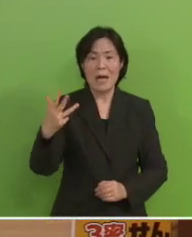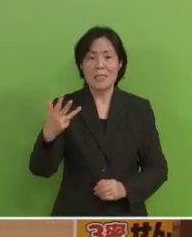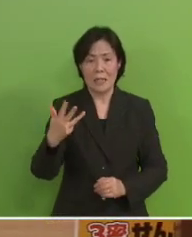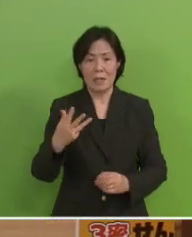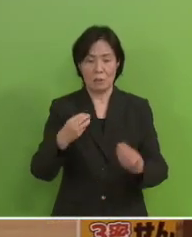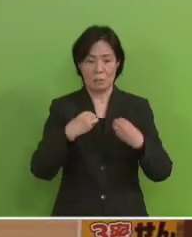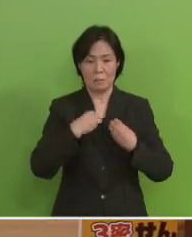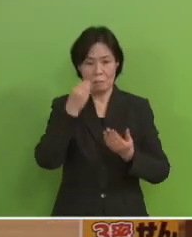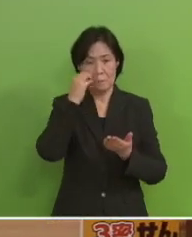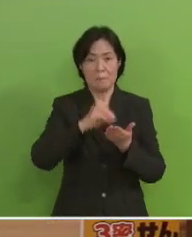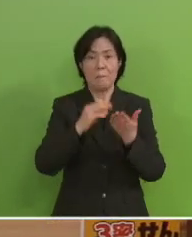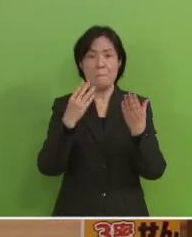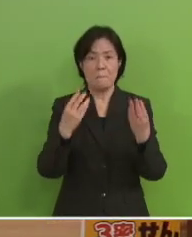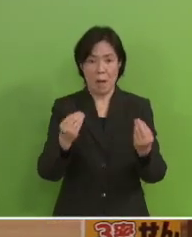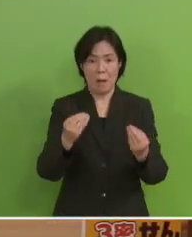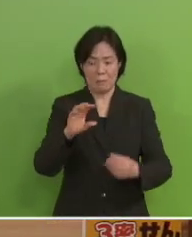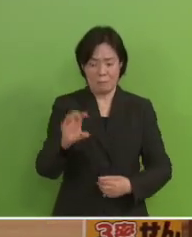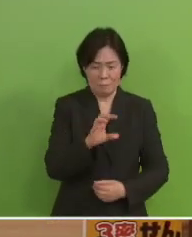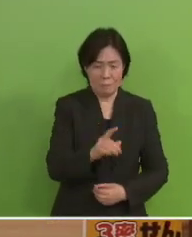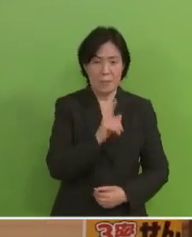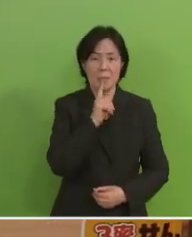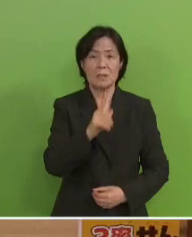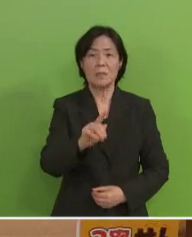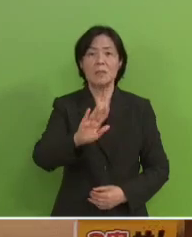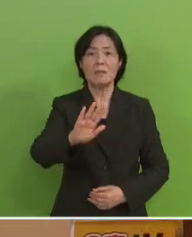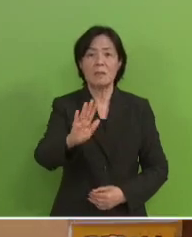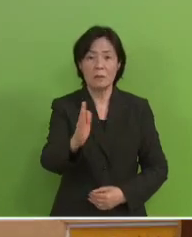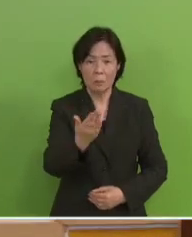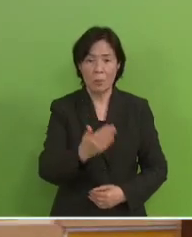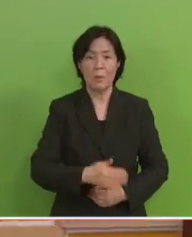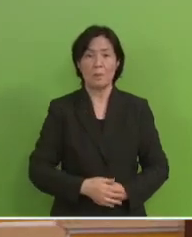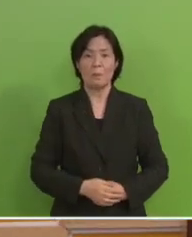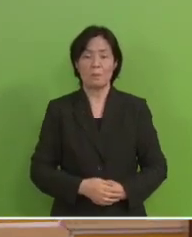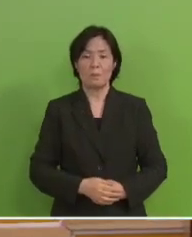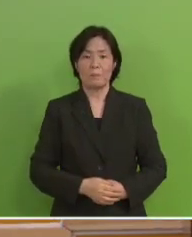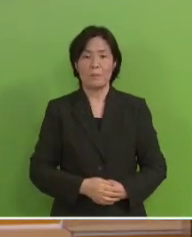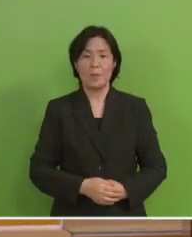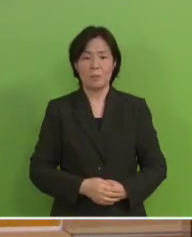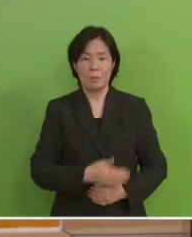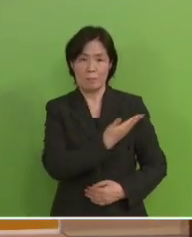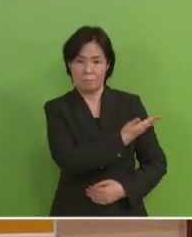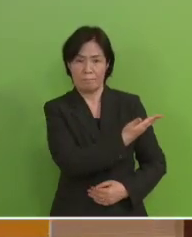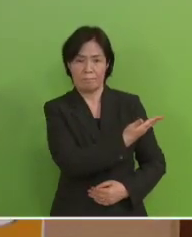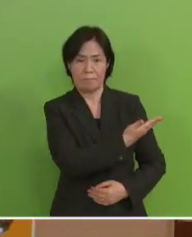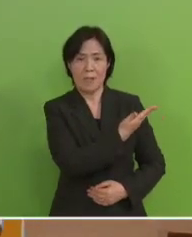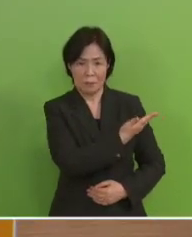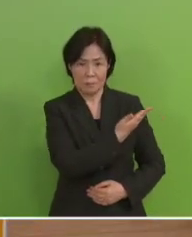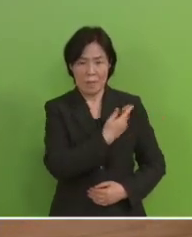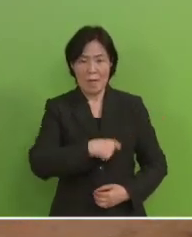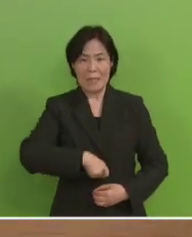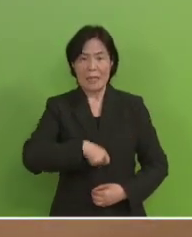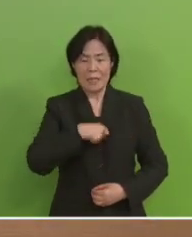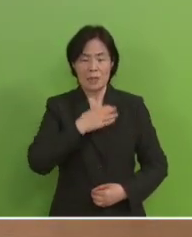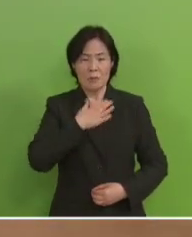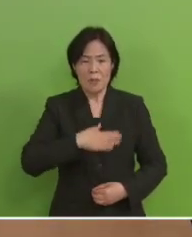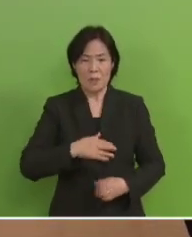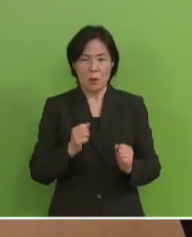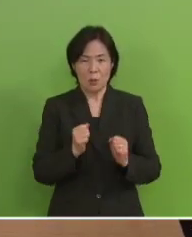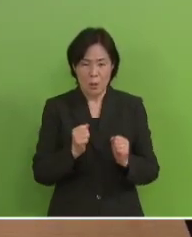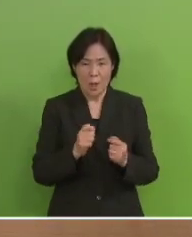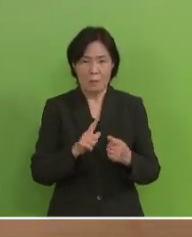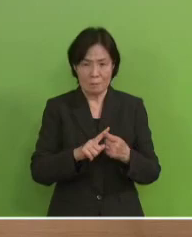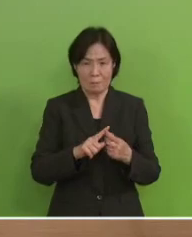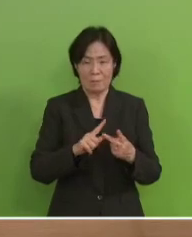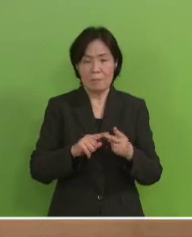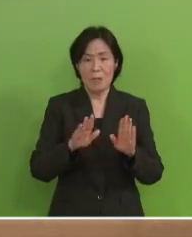ますまあ繰り返しお伝えしますけどももうこちらです正しく恐れるこの